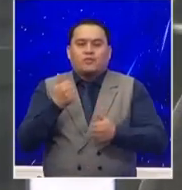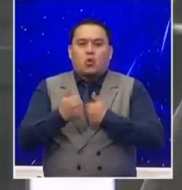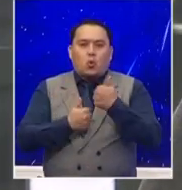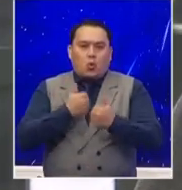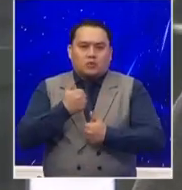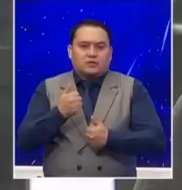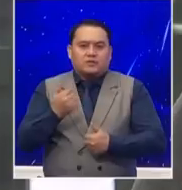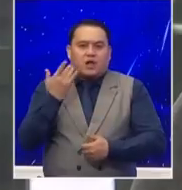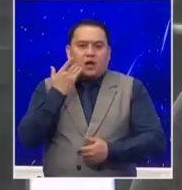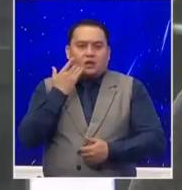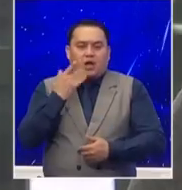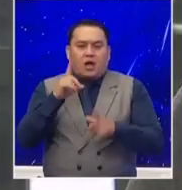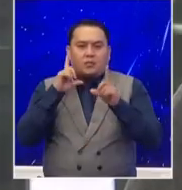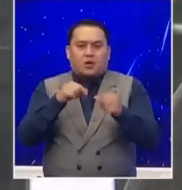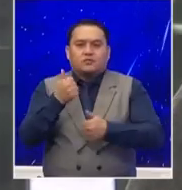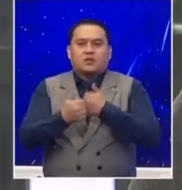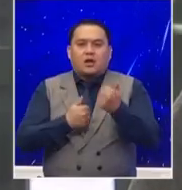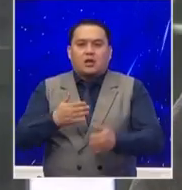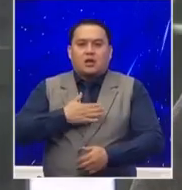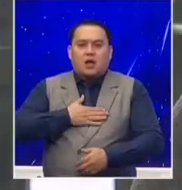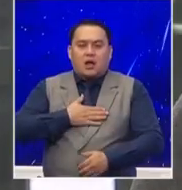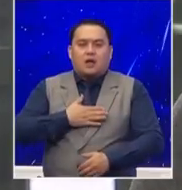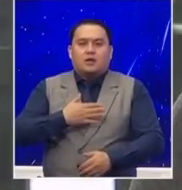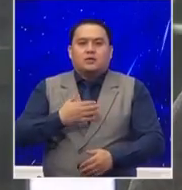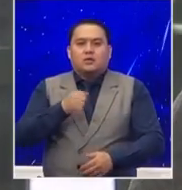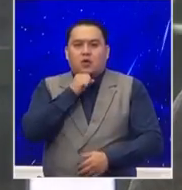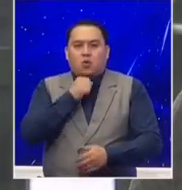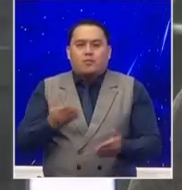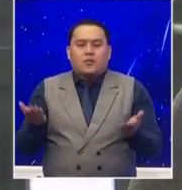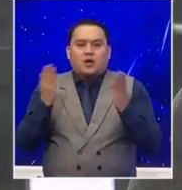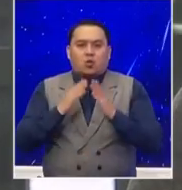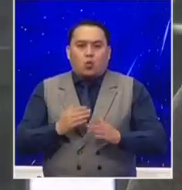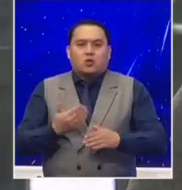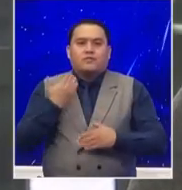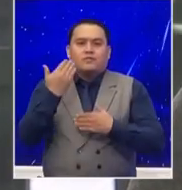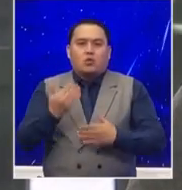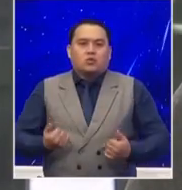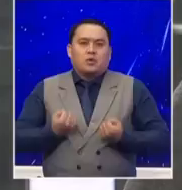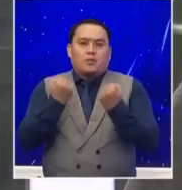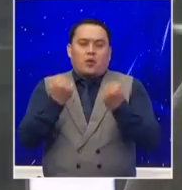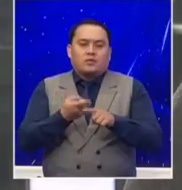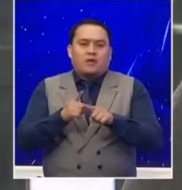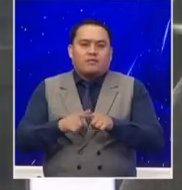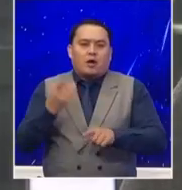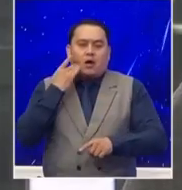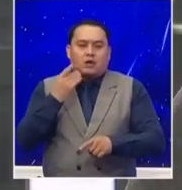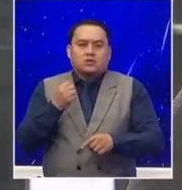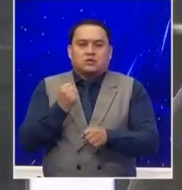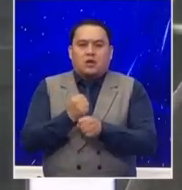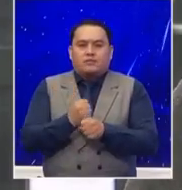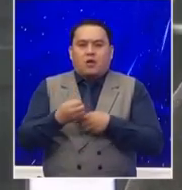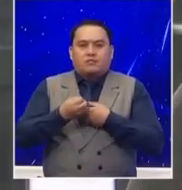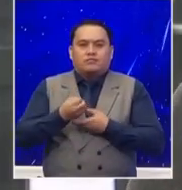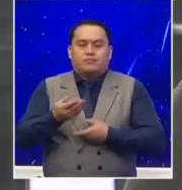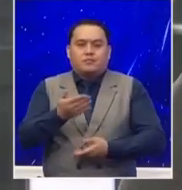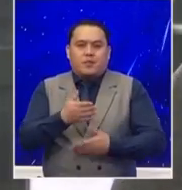конкурсах. Всякий раз, когда я отправлялся на соревнования, Алимгазы Ата давал мне бата, благословляя на победы. Я много раз сидел с ним за одним дастарханом